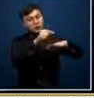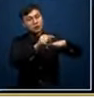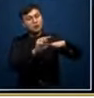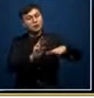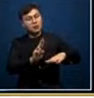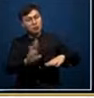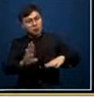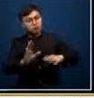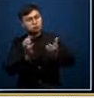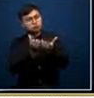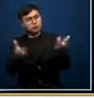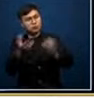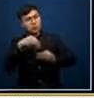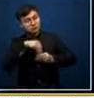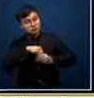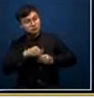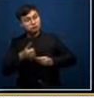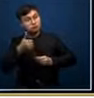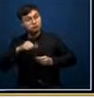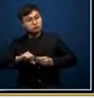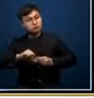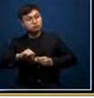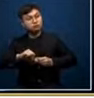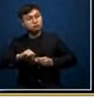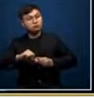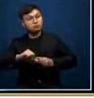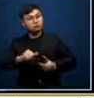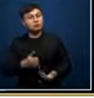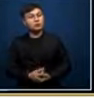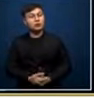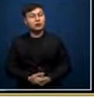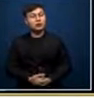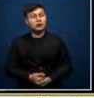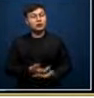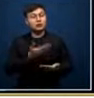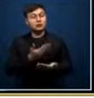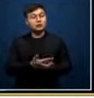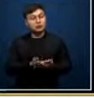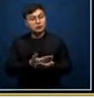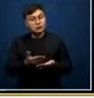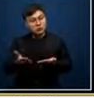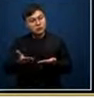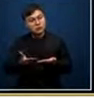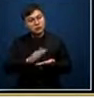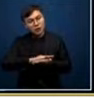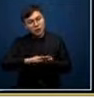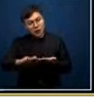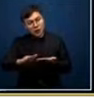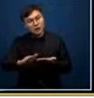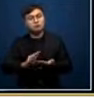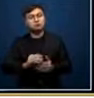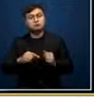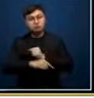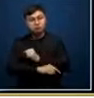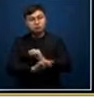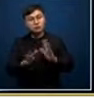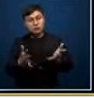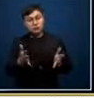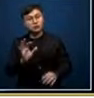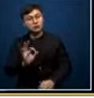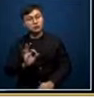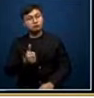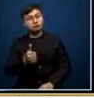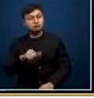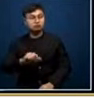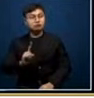คุณธรรมมั้ยนะคะหรือว่าระบบการจัดซื้อจัดจ้างความโปร่งใสในการดำเนินงานนะคะรวมทั้งที่สำคัญอีกประเด็น